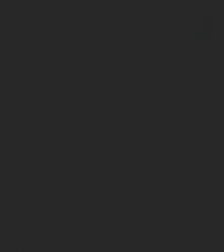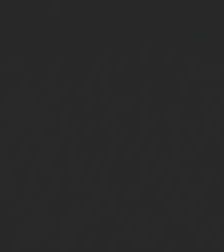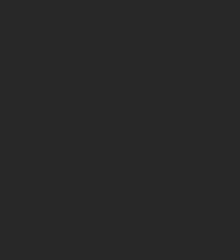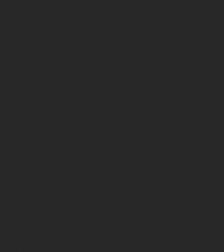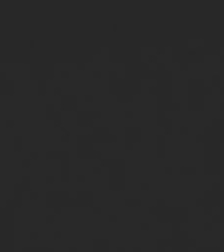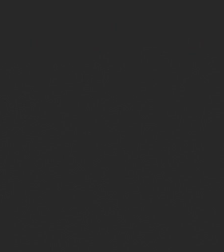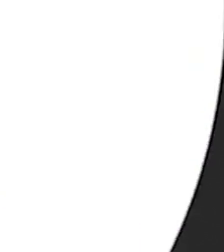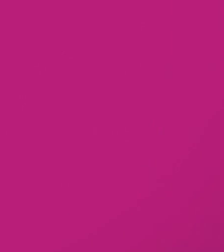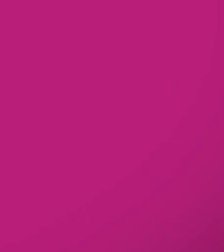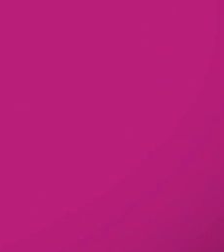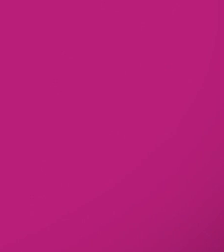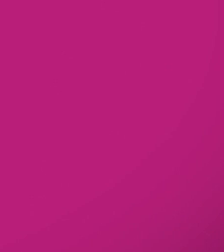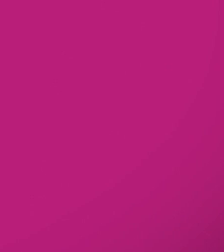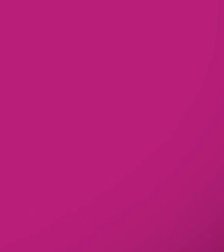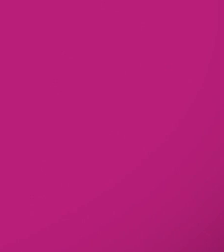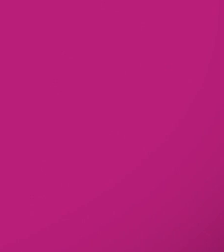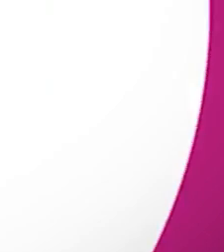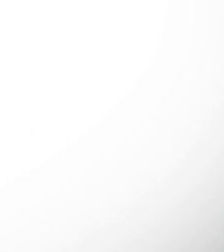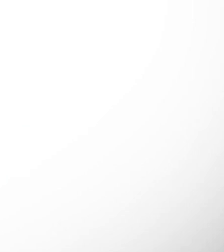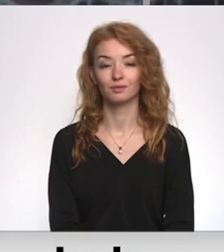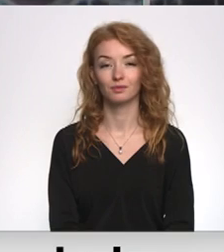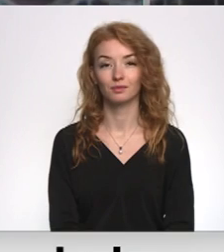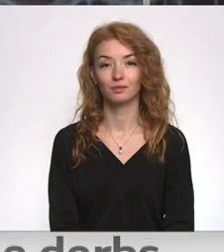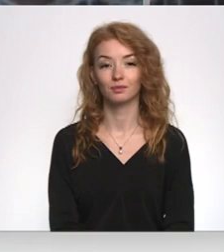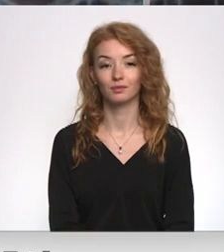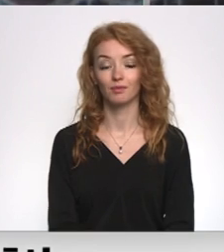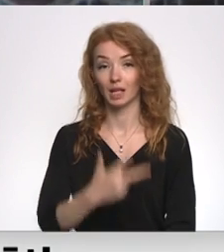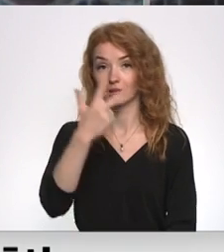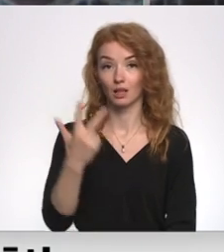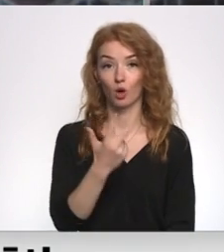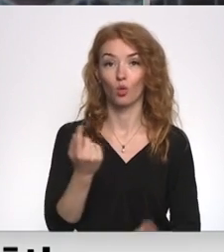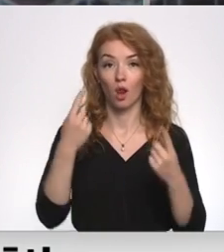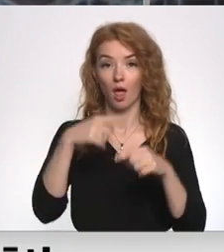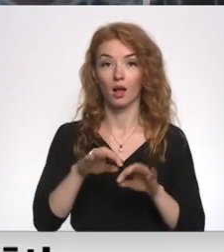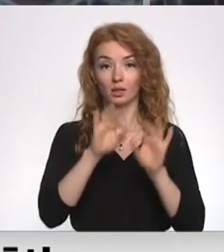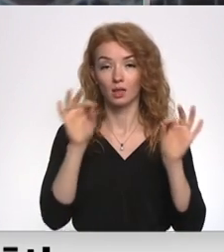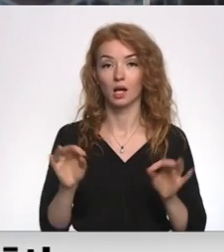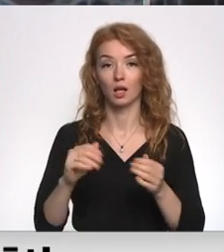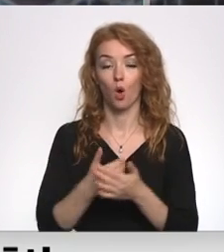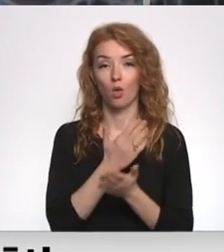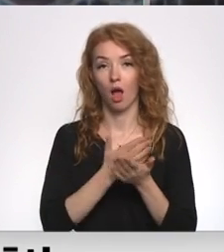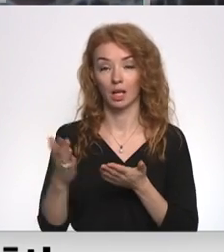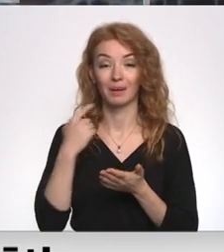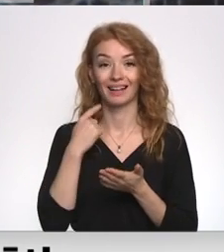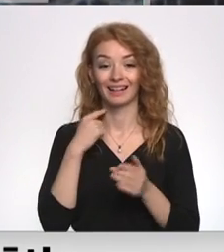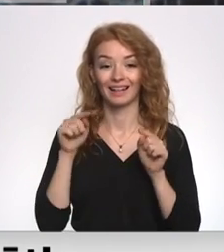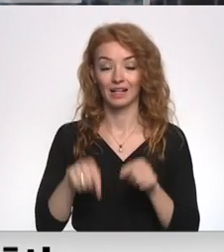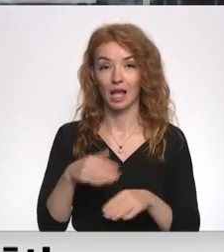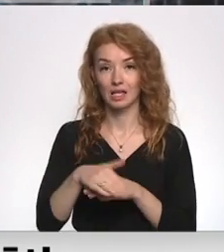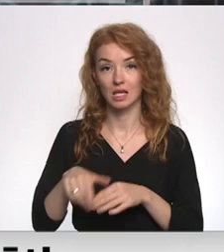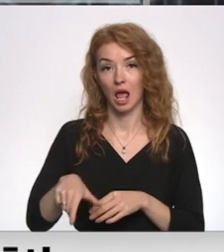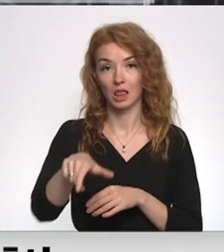Re! Viss ēters ir te! Trīs gadu laikā tiks ieviesta kārtība, ka Rīgā ietves tiks